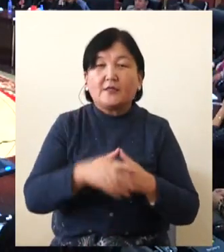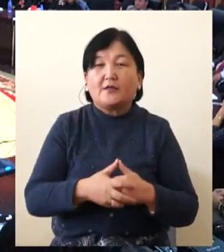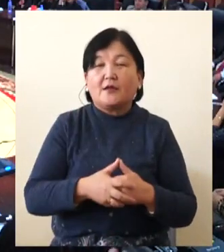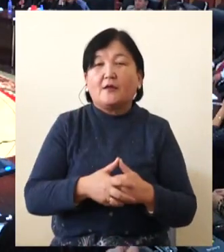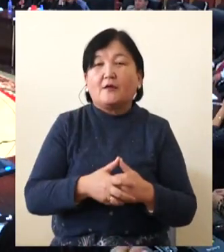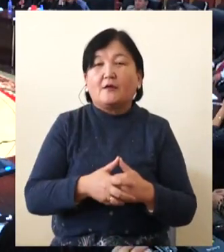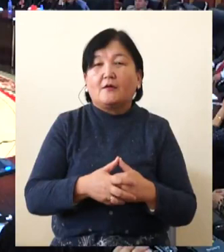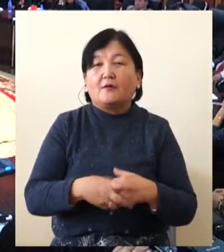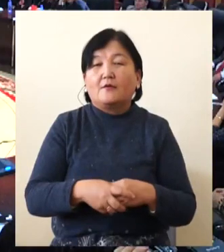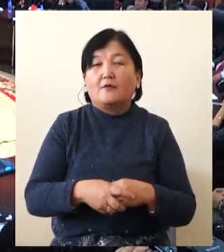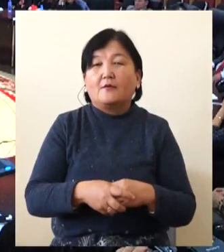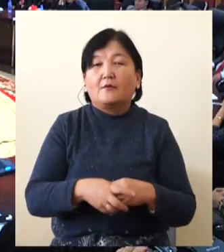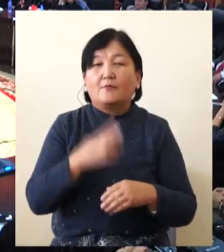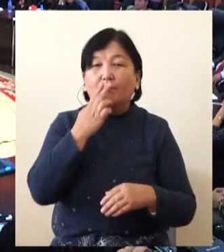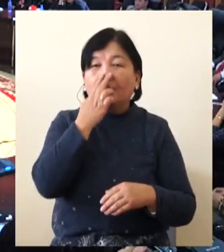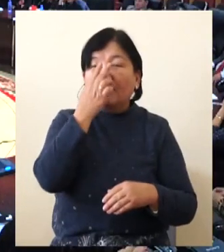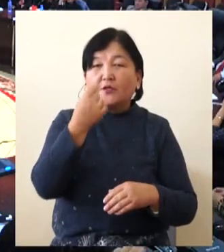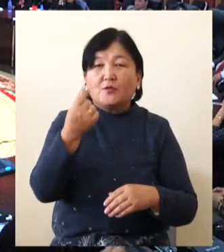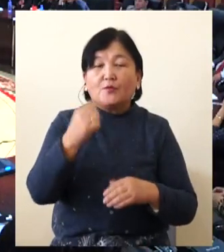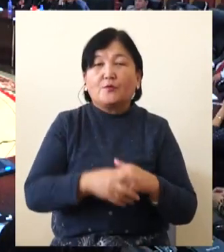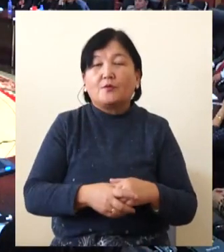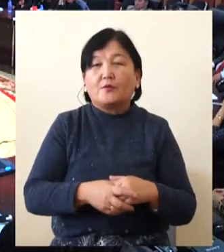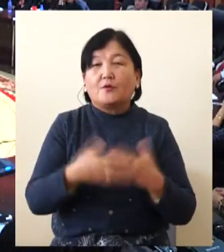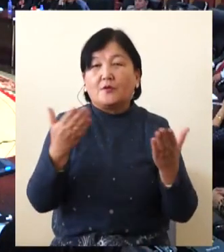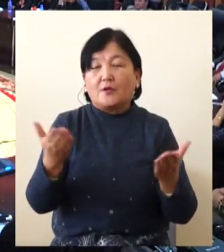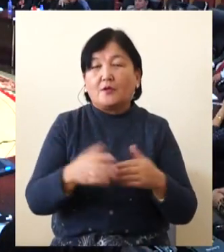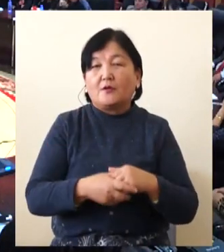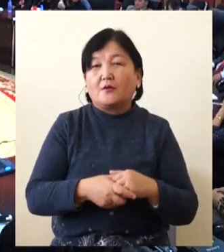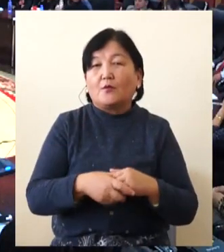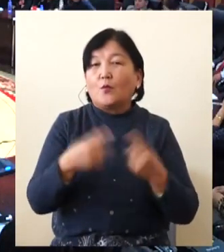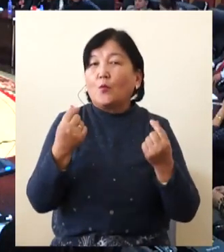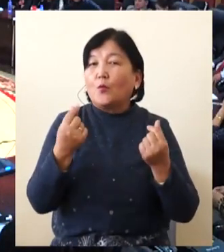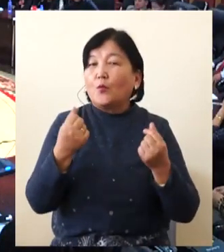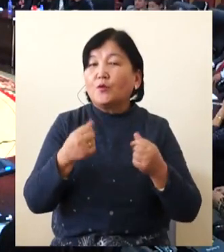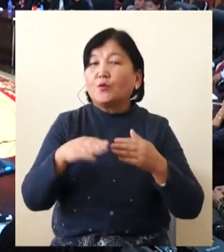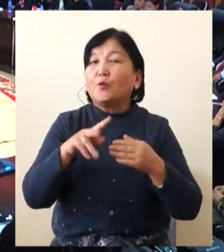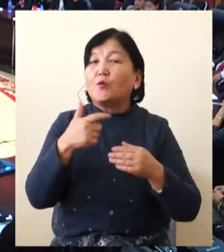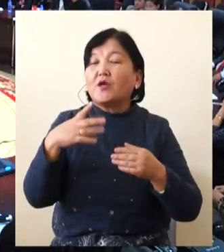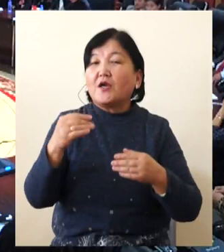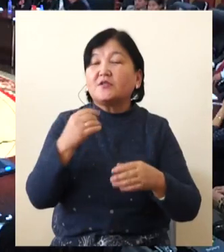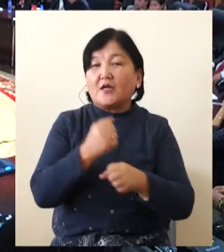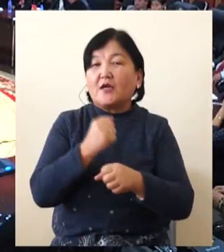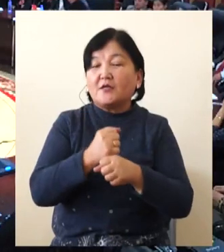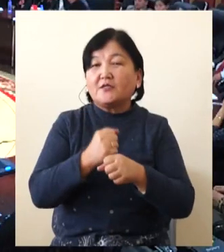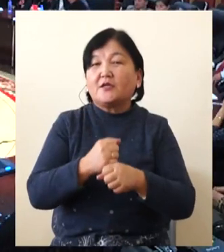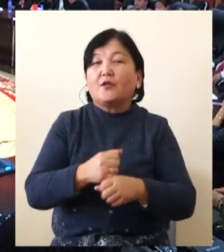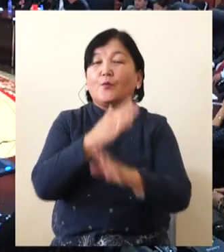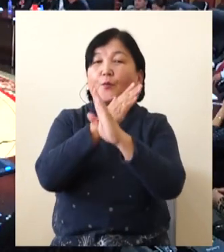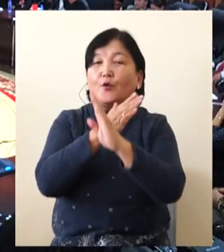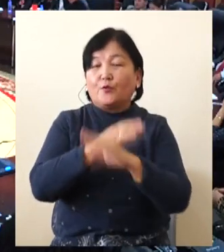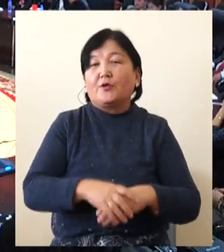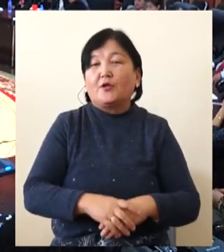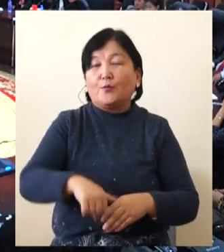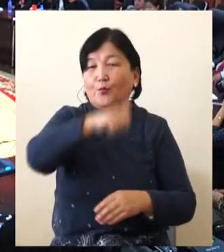таарч байна. Бензин гомон контейнераар нэг хүмүүстэй бензин төвшнэри боловлаа